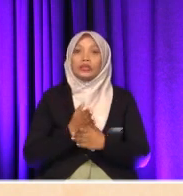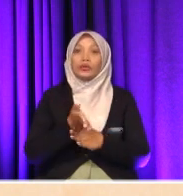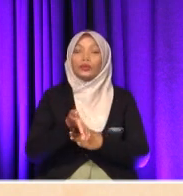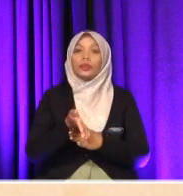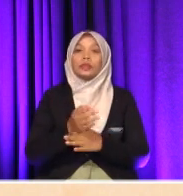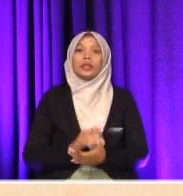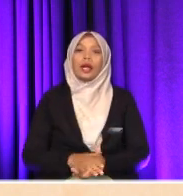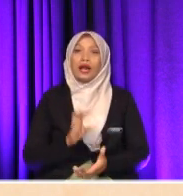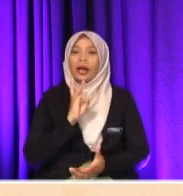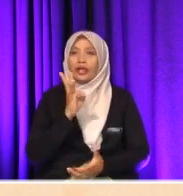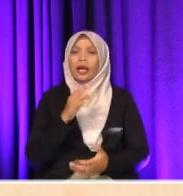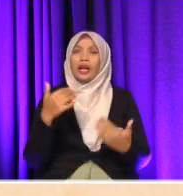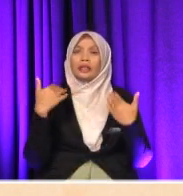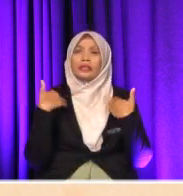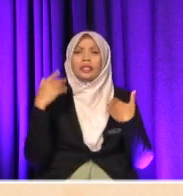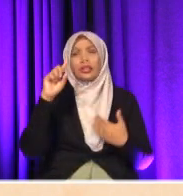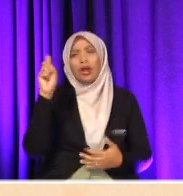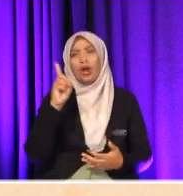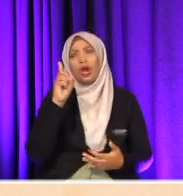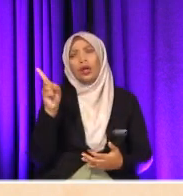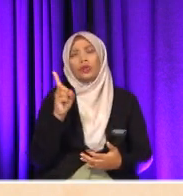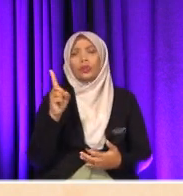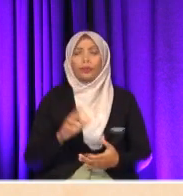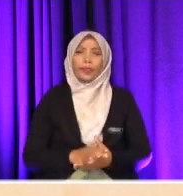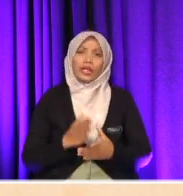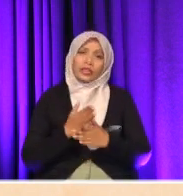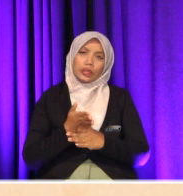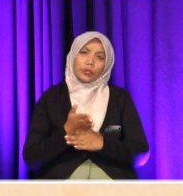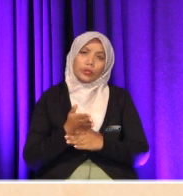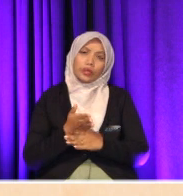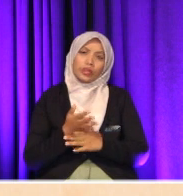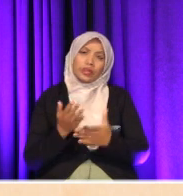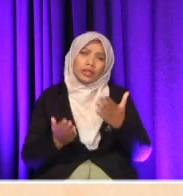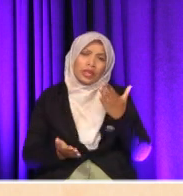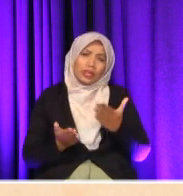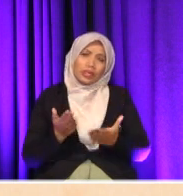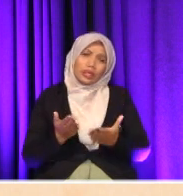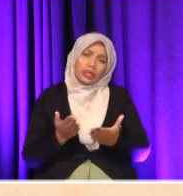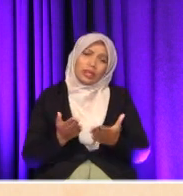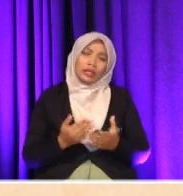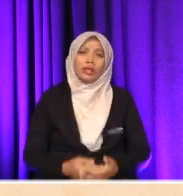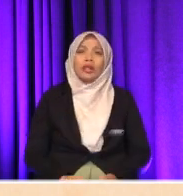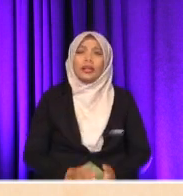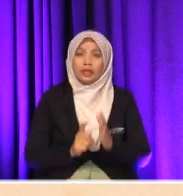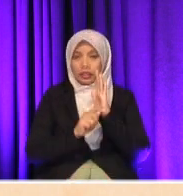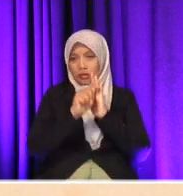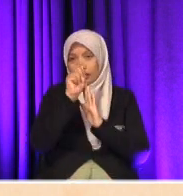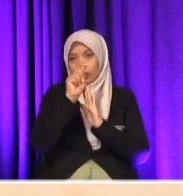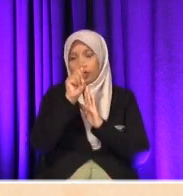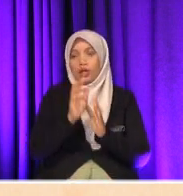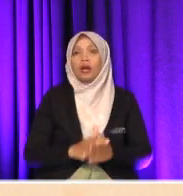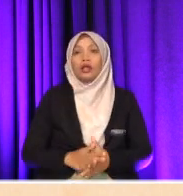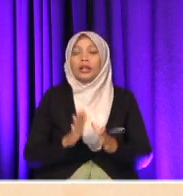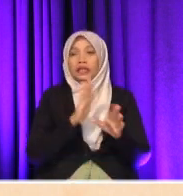airnya berterusan Oke sistem terus pula ada sedikit tekanan tekanan air yang memang tinggi mana